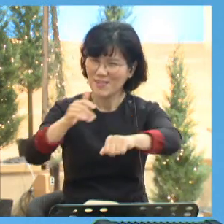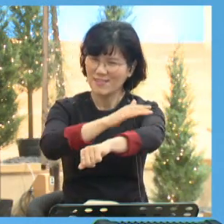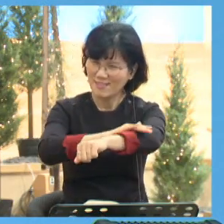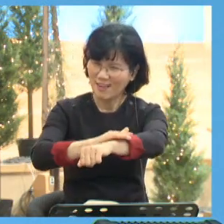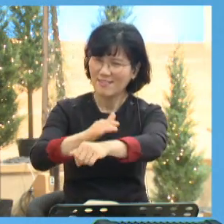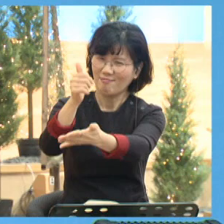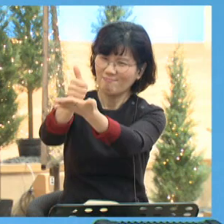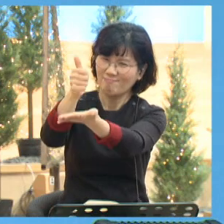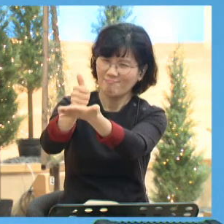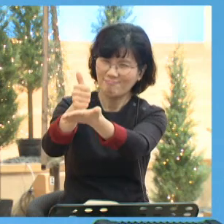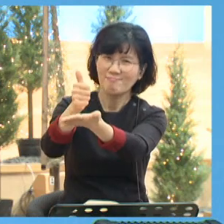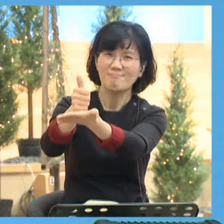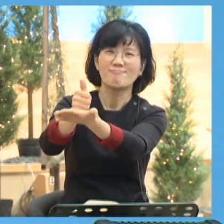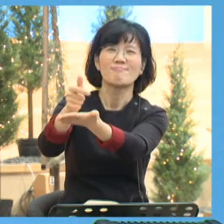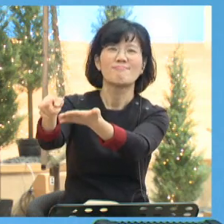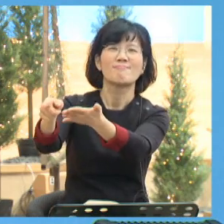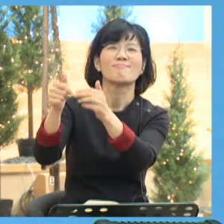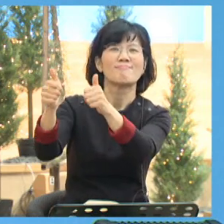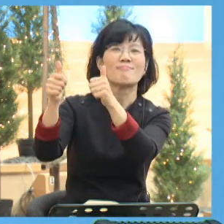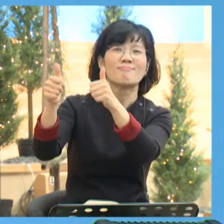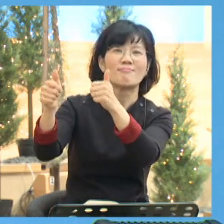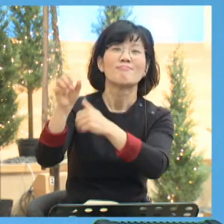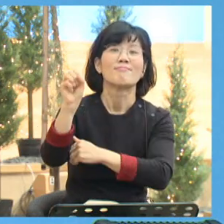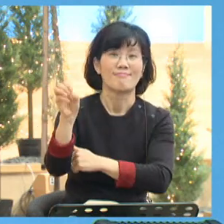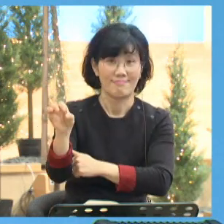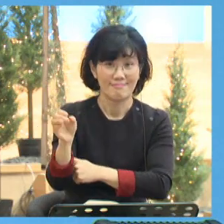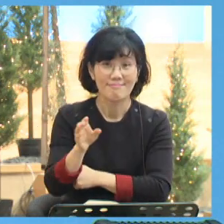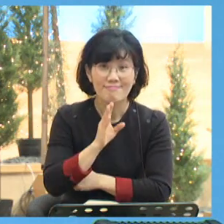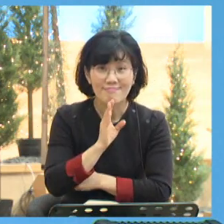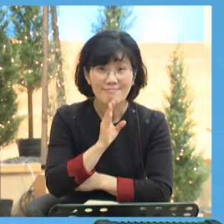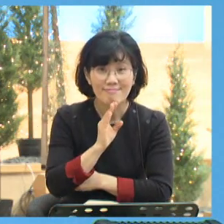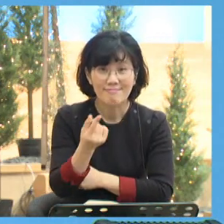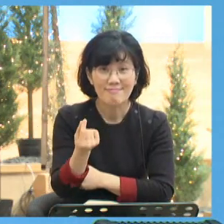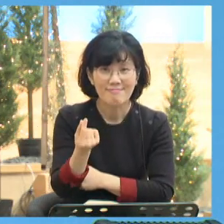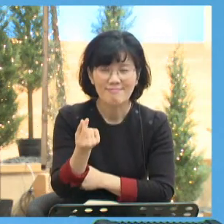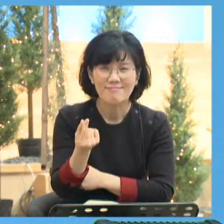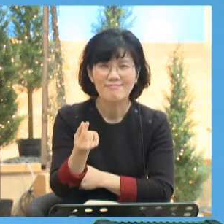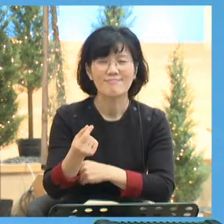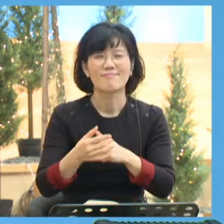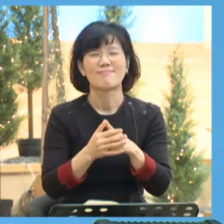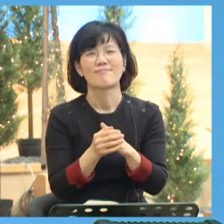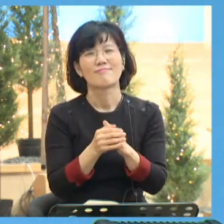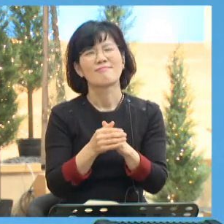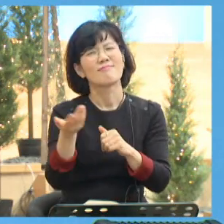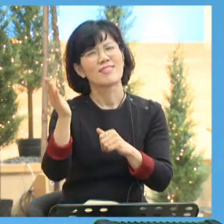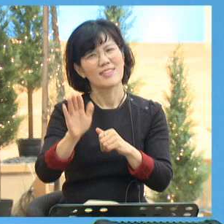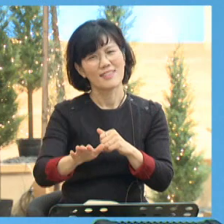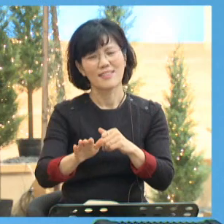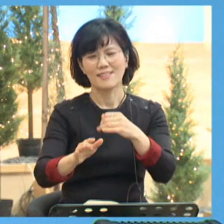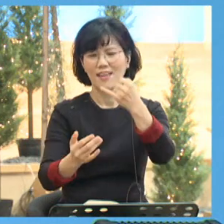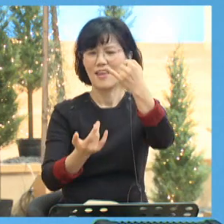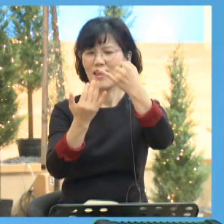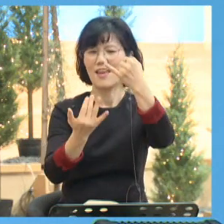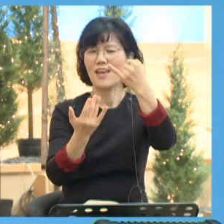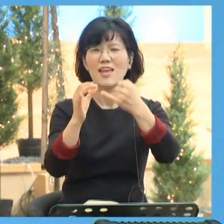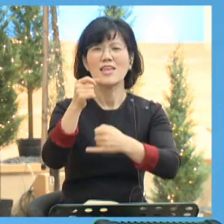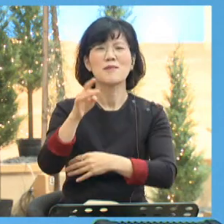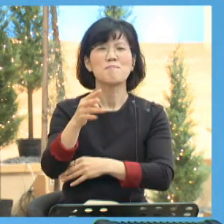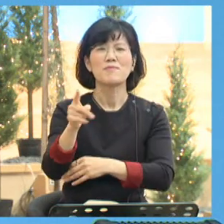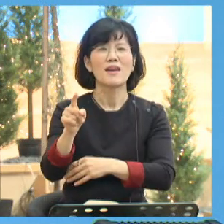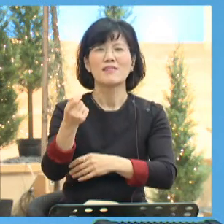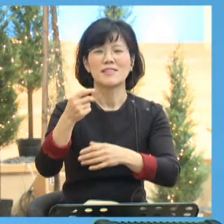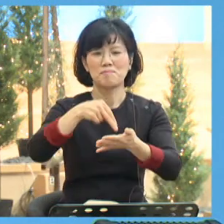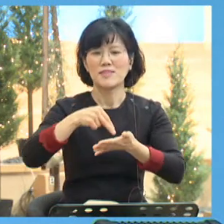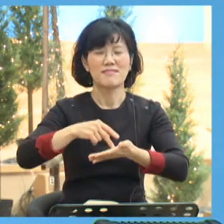맞춰주고 막 지켜 세우고 그렇게 했었어요 기억나시죠 근데 잇다는 완전